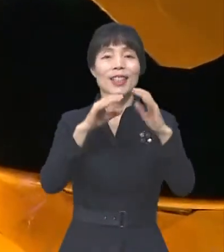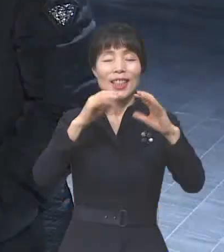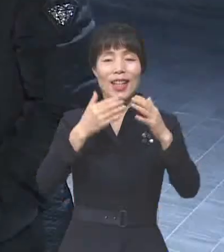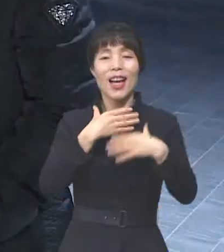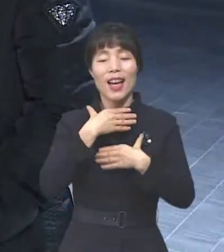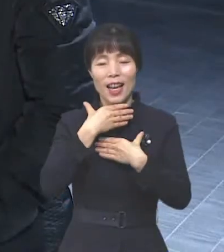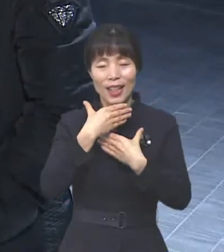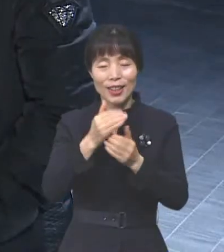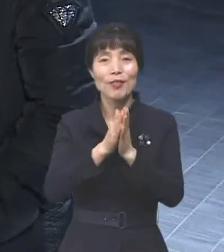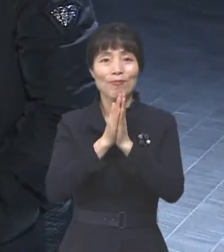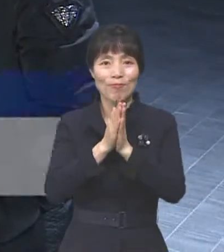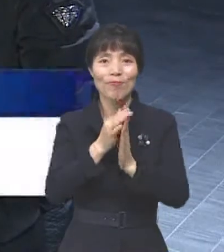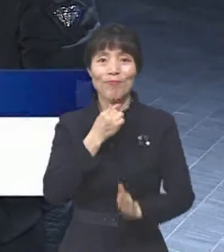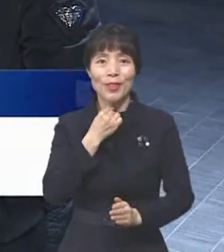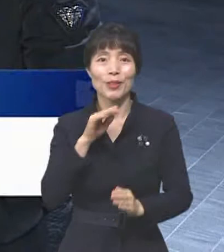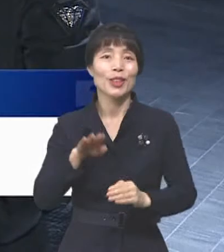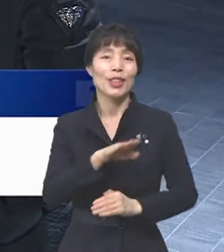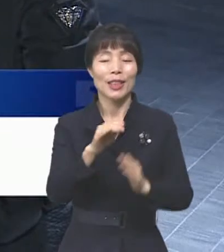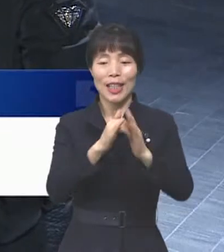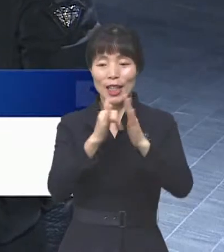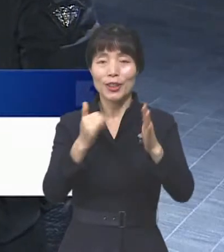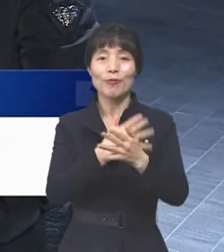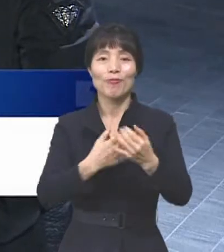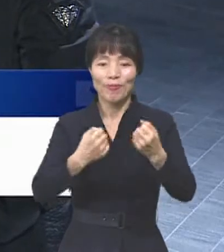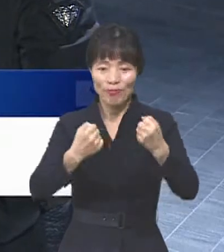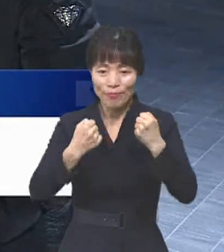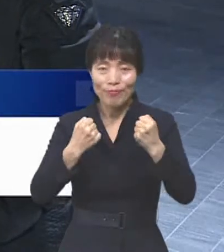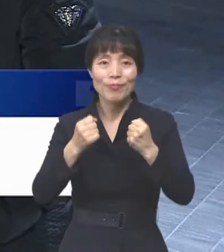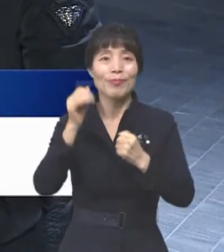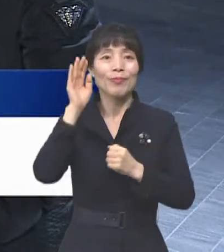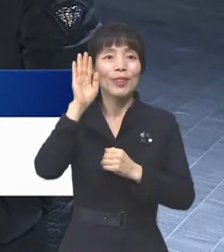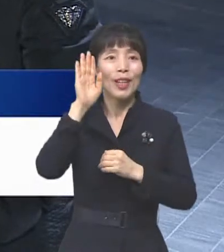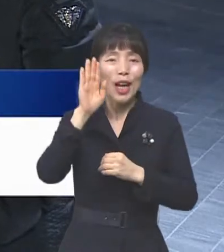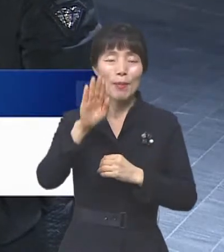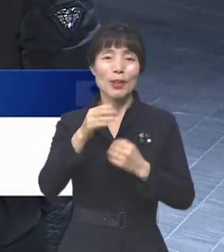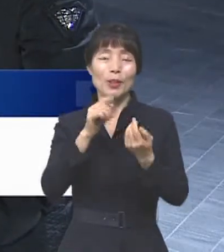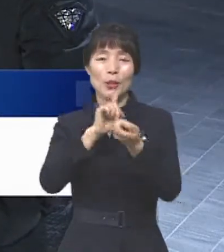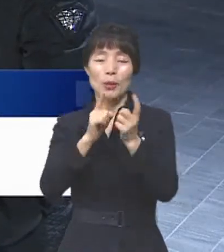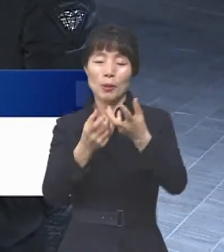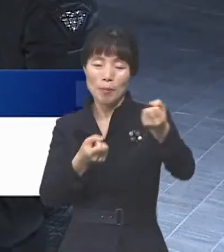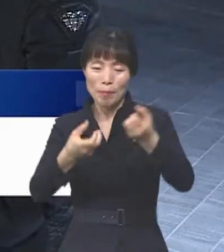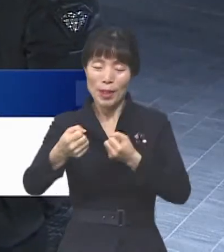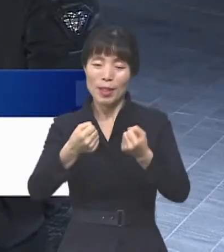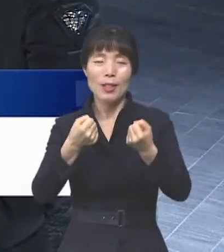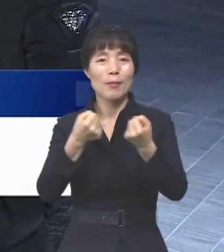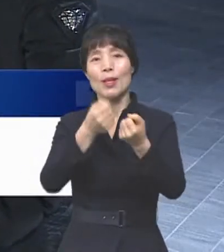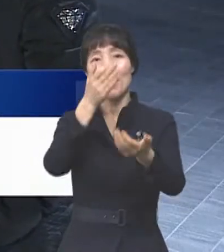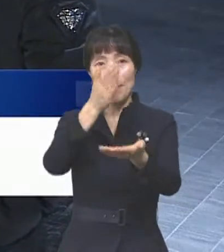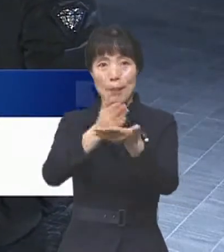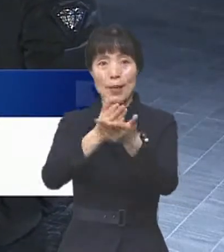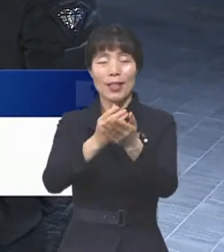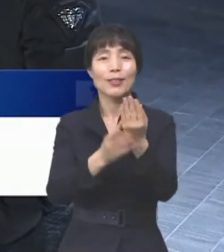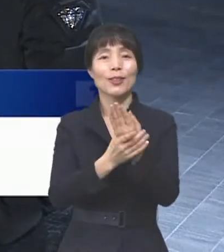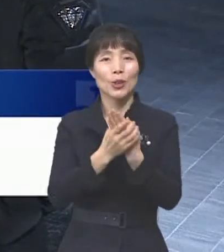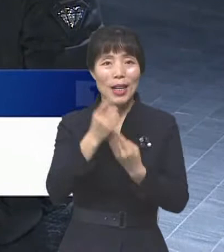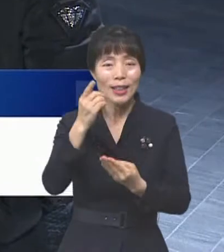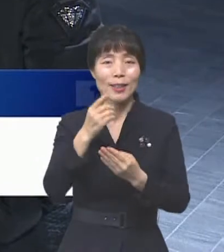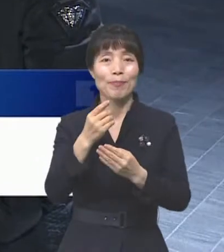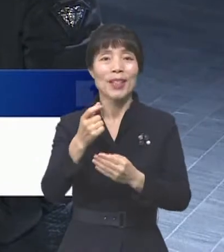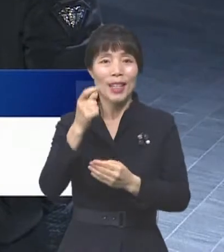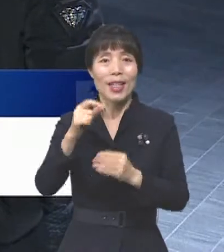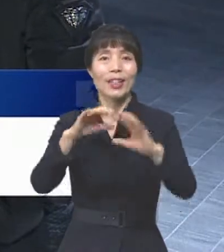기원하고, 우리 가족 건강하고 당쟁을 멈추고 다 같이 하나가 돼서 강한